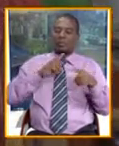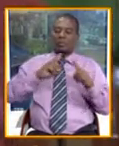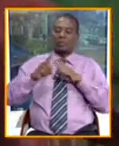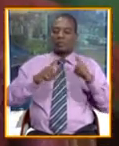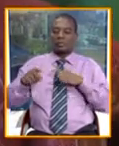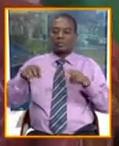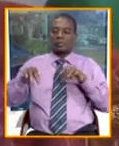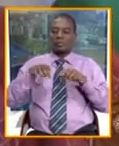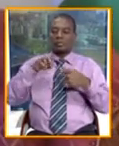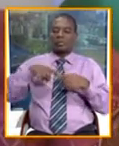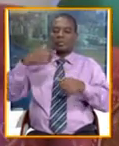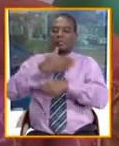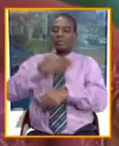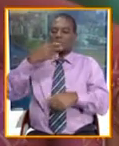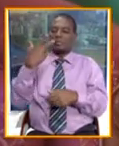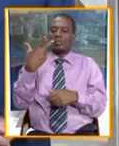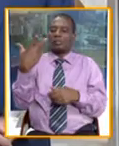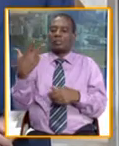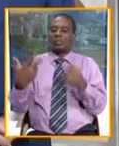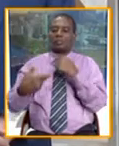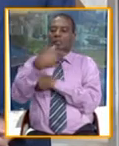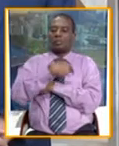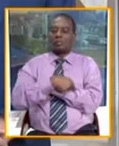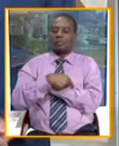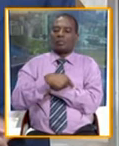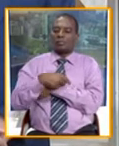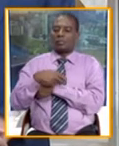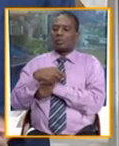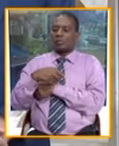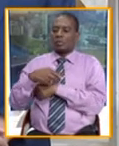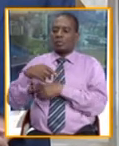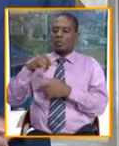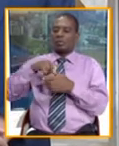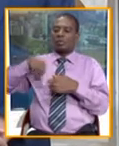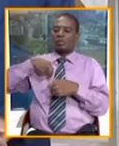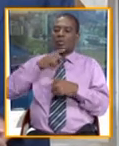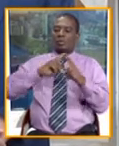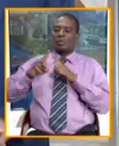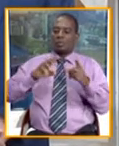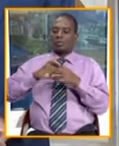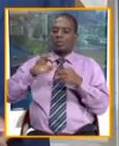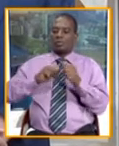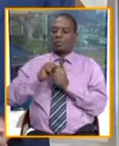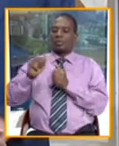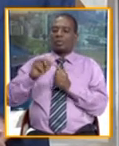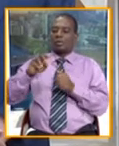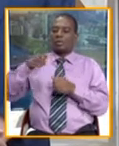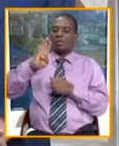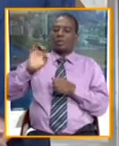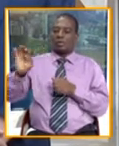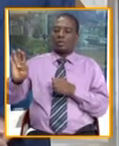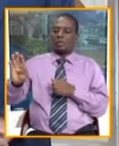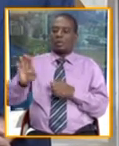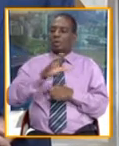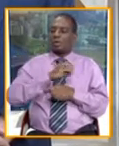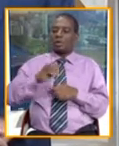il y a 2-3 jours. On a parlé de ce qui s'est passé au Burkina Faso. Donc, c'est des défis réels.